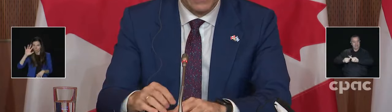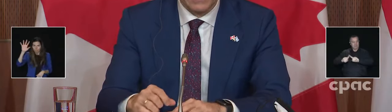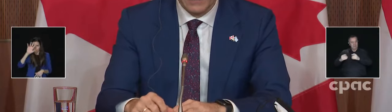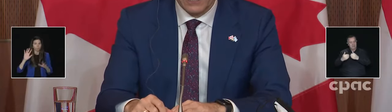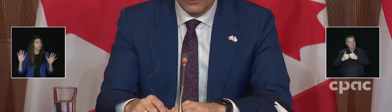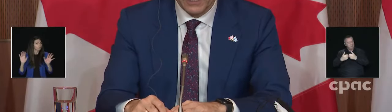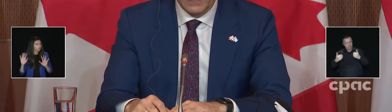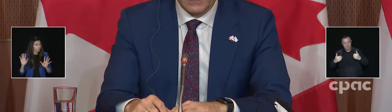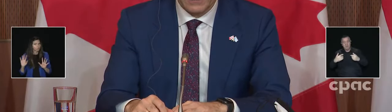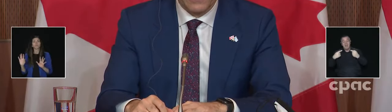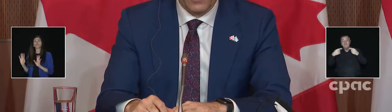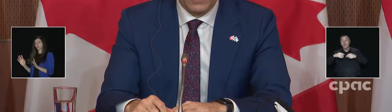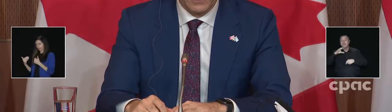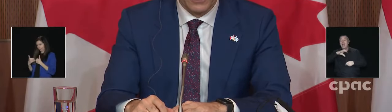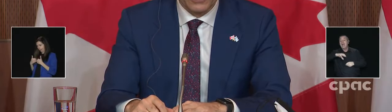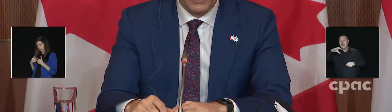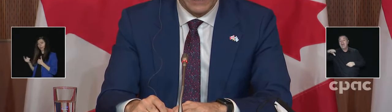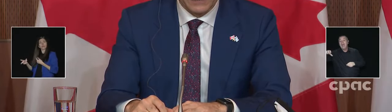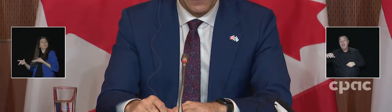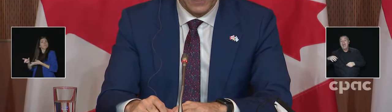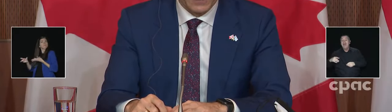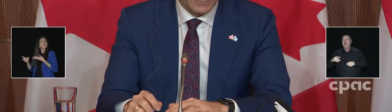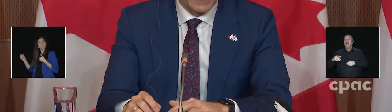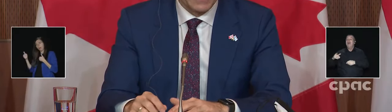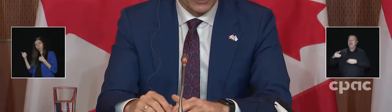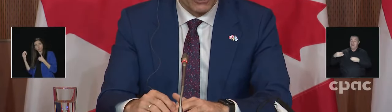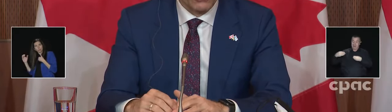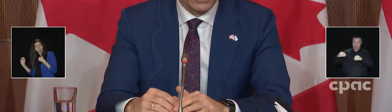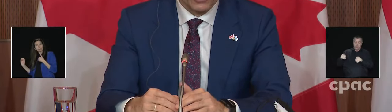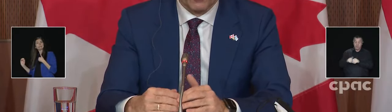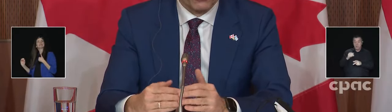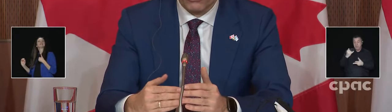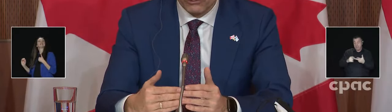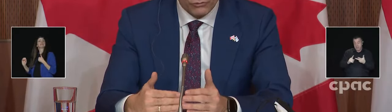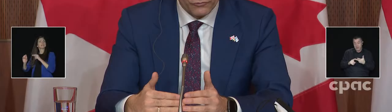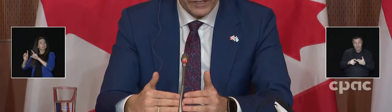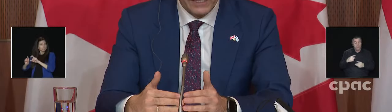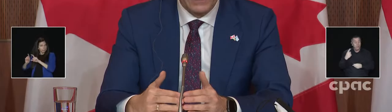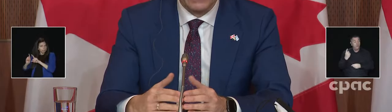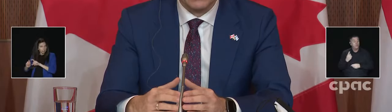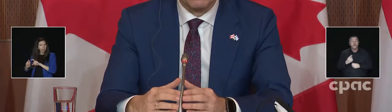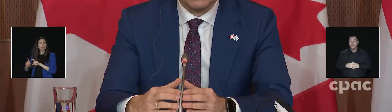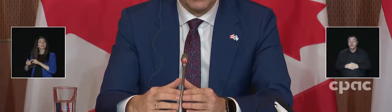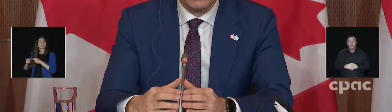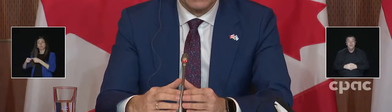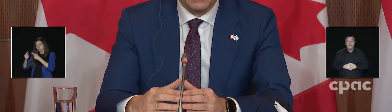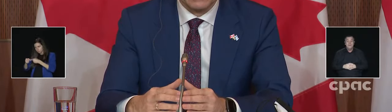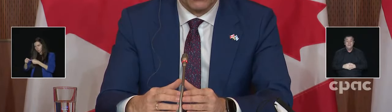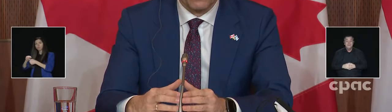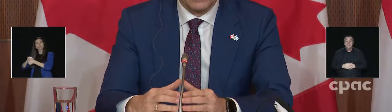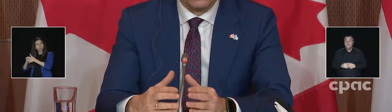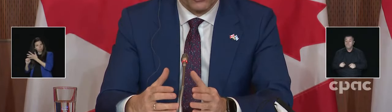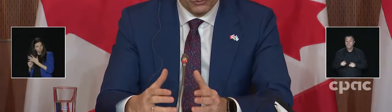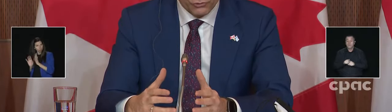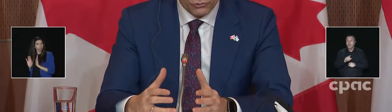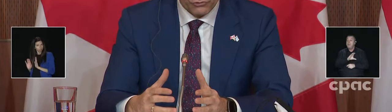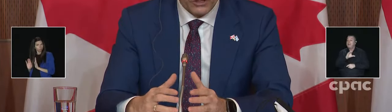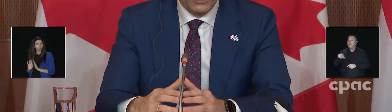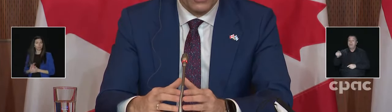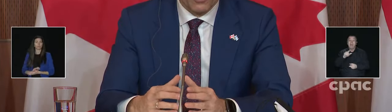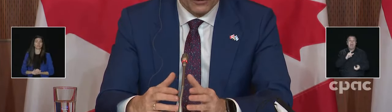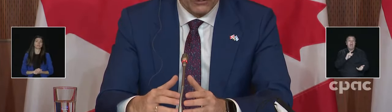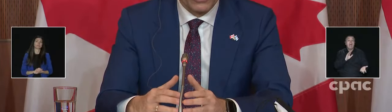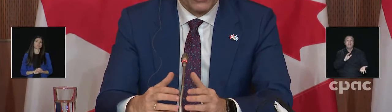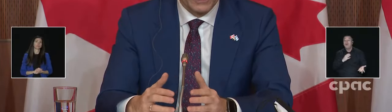des frontières auxquelles les fournisseurs sont actifs. Et la dernière chose, c'est qu'on a toujours fait, et comme les gens s'attendent à ce qu'on le fasse